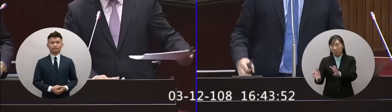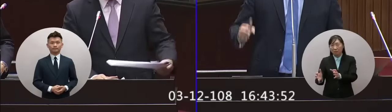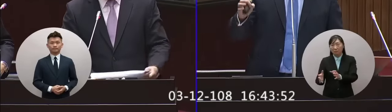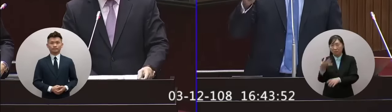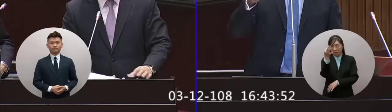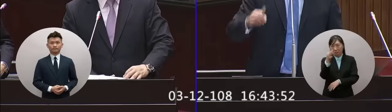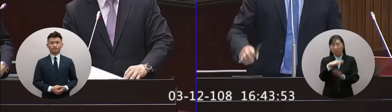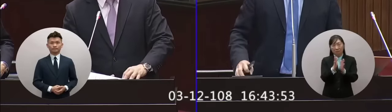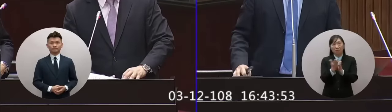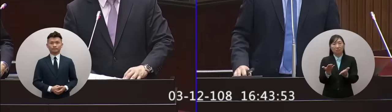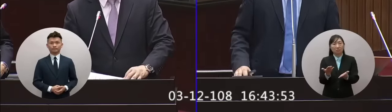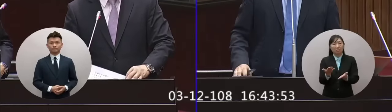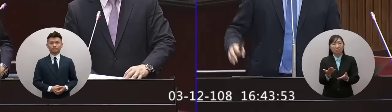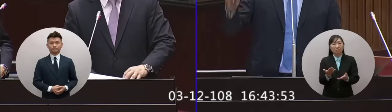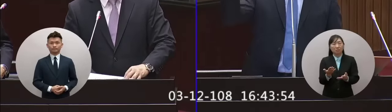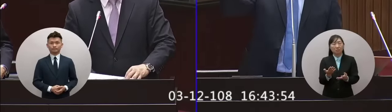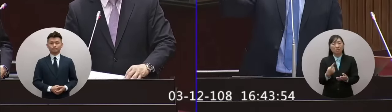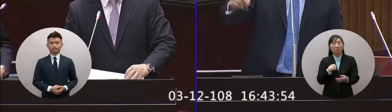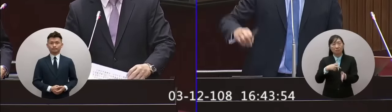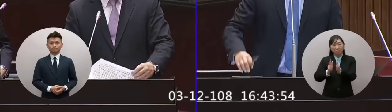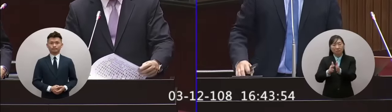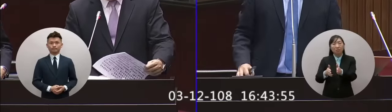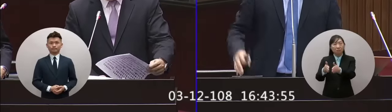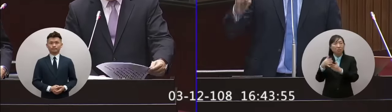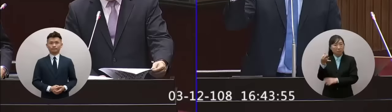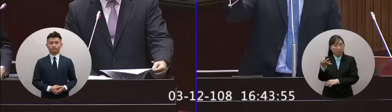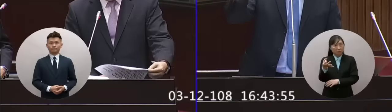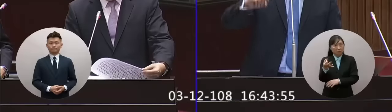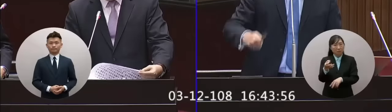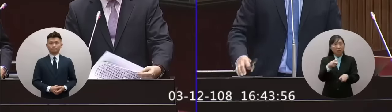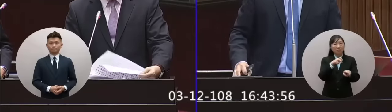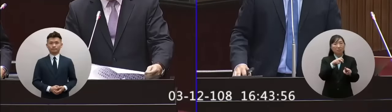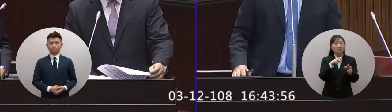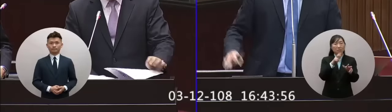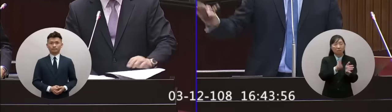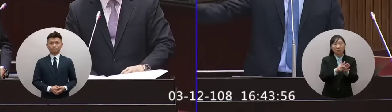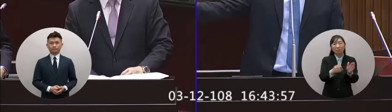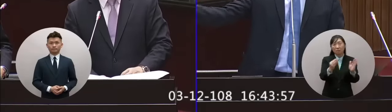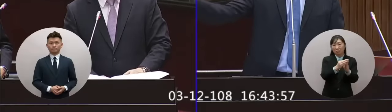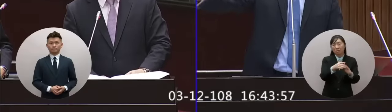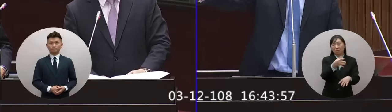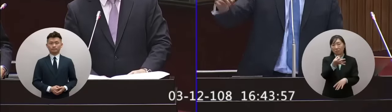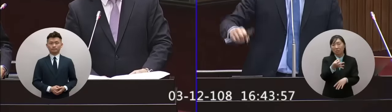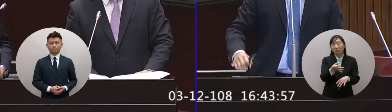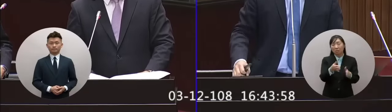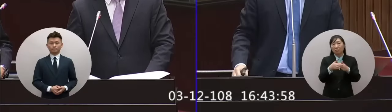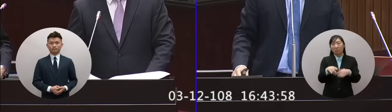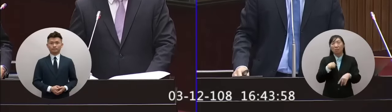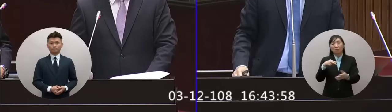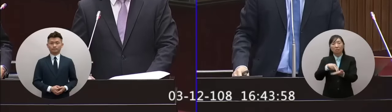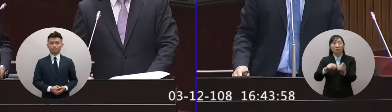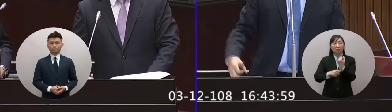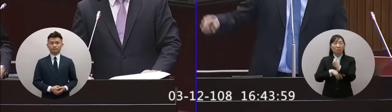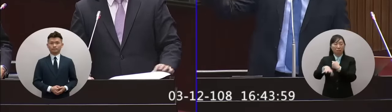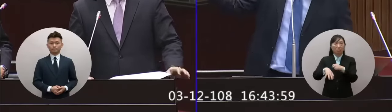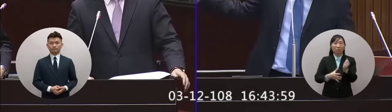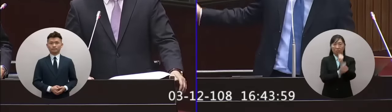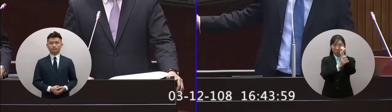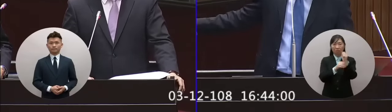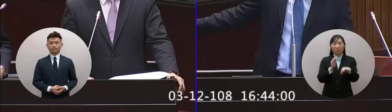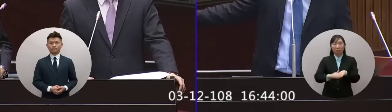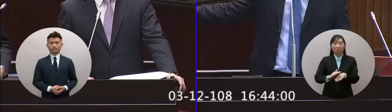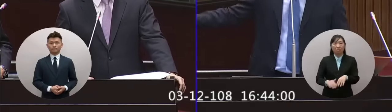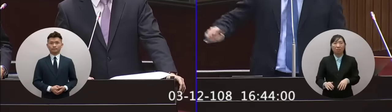费，我不客气讲一句，台铁要经费，铁道局要经费，我们在立法院都全力支持。但是